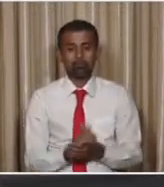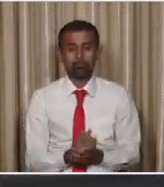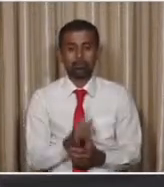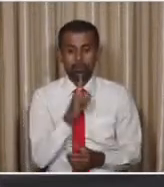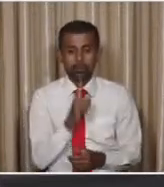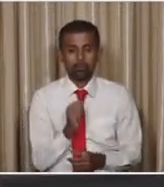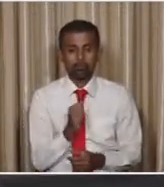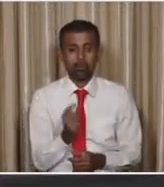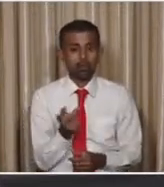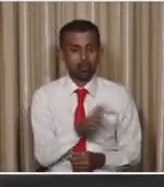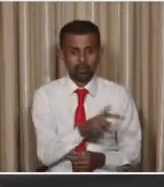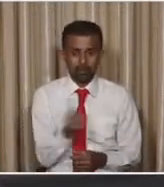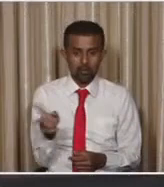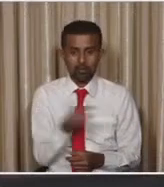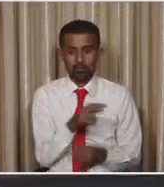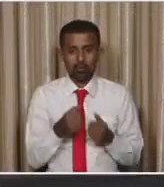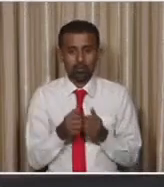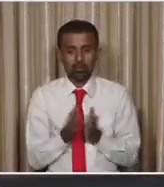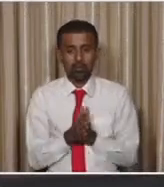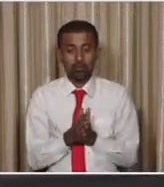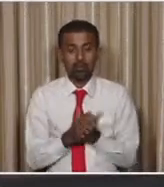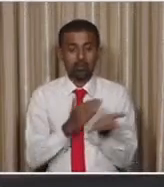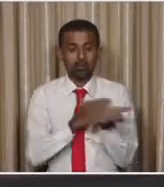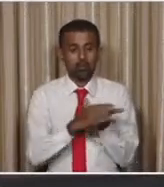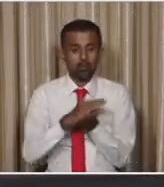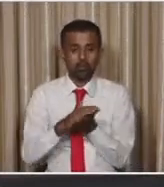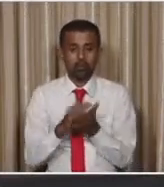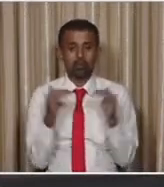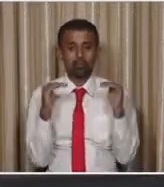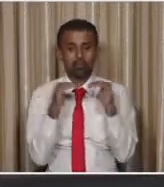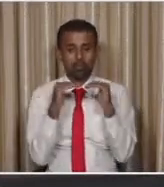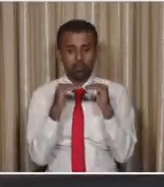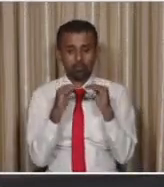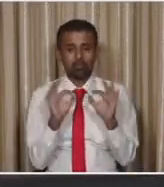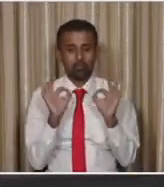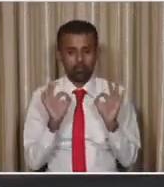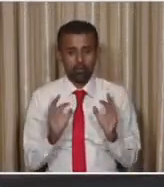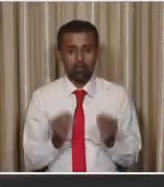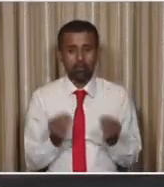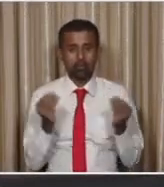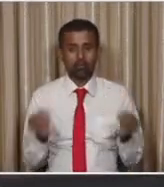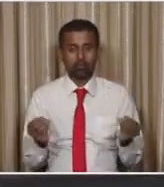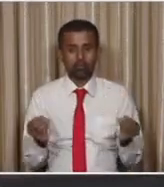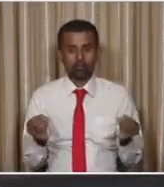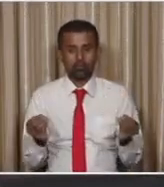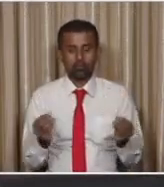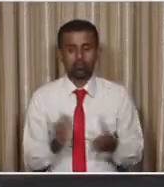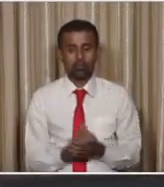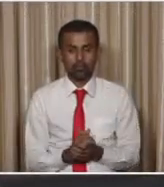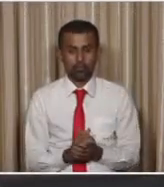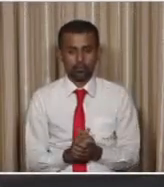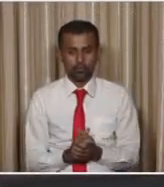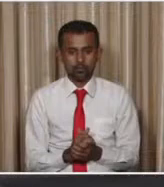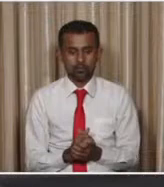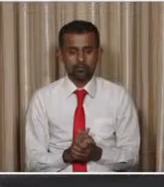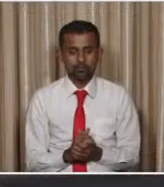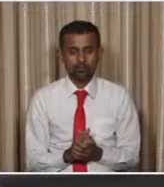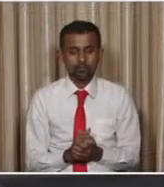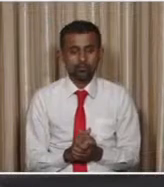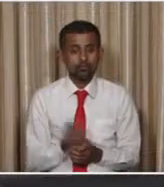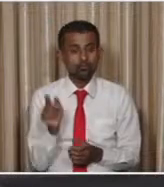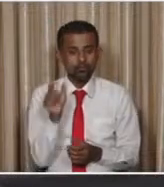mokadda deparshawayatama tama mehewara sarva sadharanawa itu karanna one kiyana eka tamai etana pennanne etuma